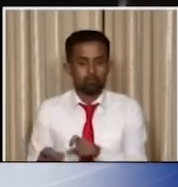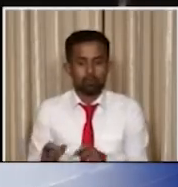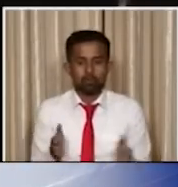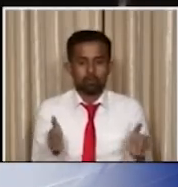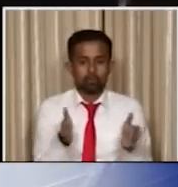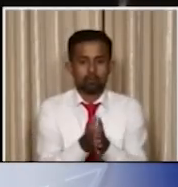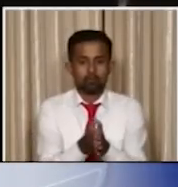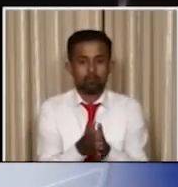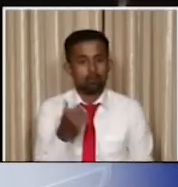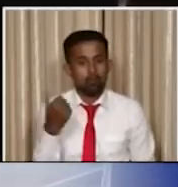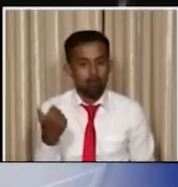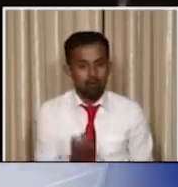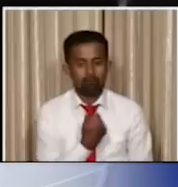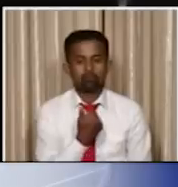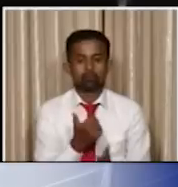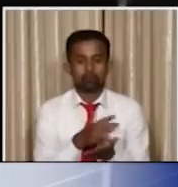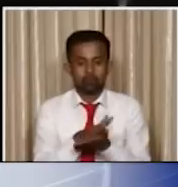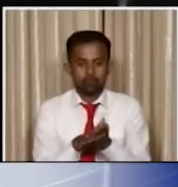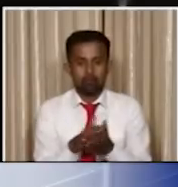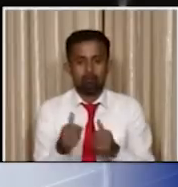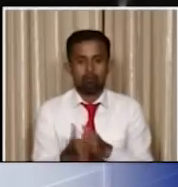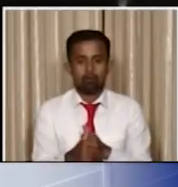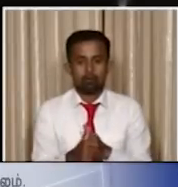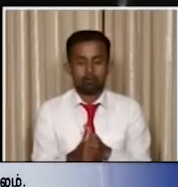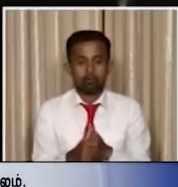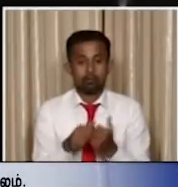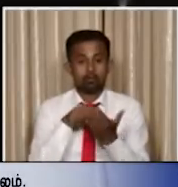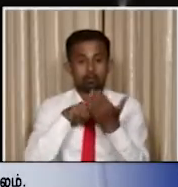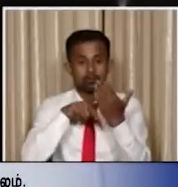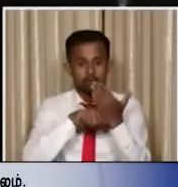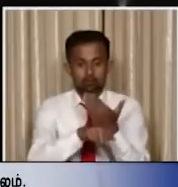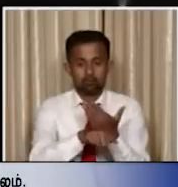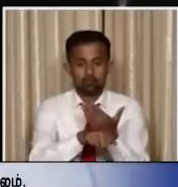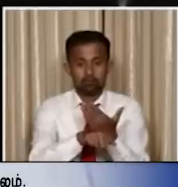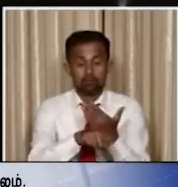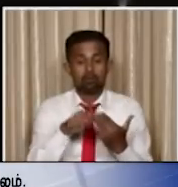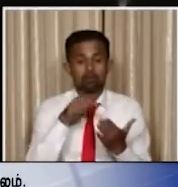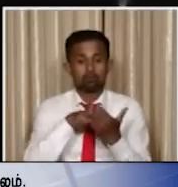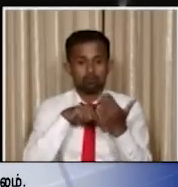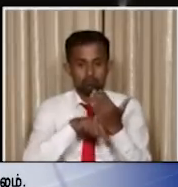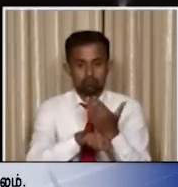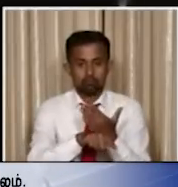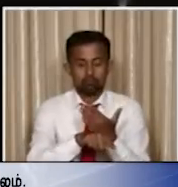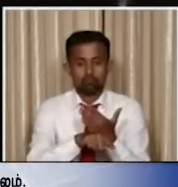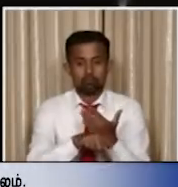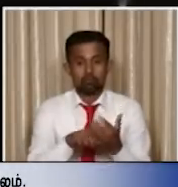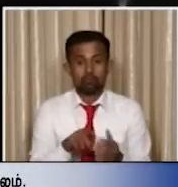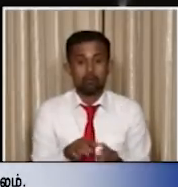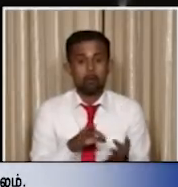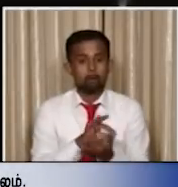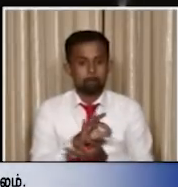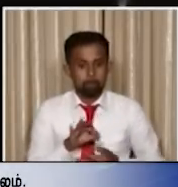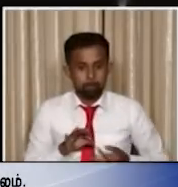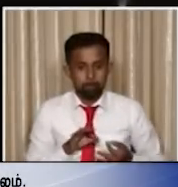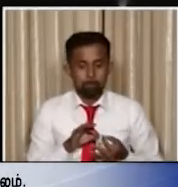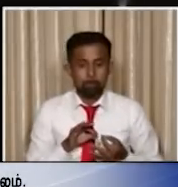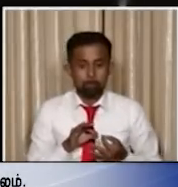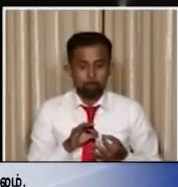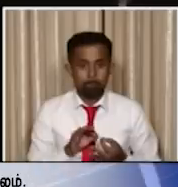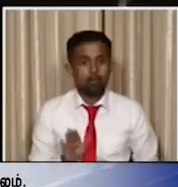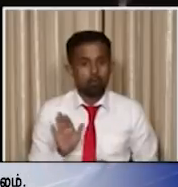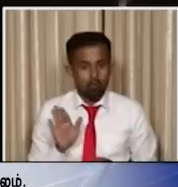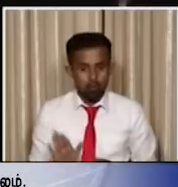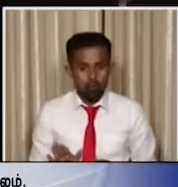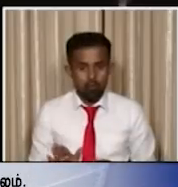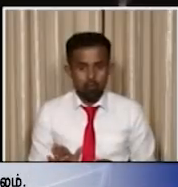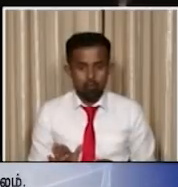கூறுவதற்கு ஒன்று உள்ளது. இந்த நாடு பிரிவினைவாதத்தை எதிர்கொள்ளாது. நீங்கள் உறங்கிக் கொண்டிருக்கும் அப்பாவி இளைஞர்களை மீண்டும்